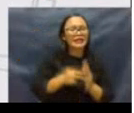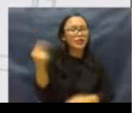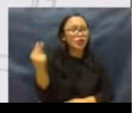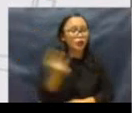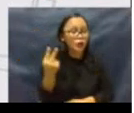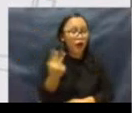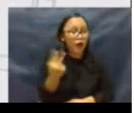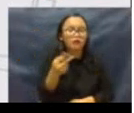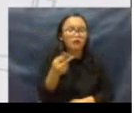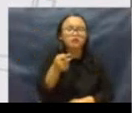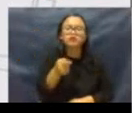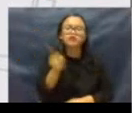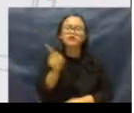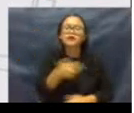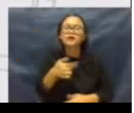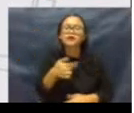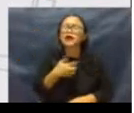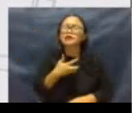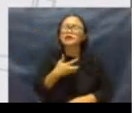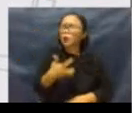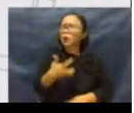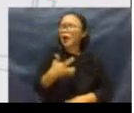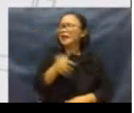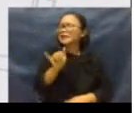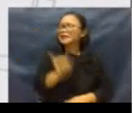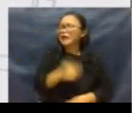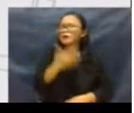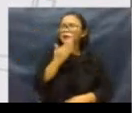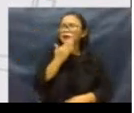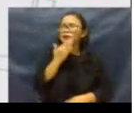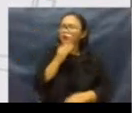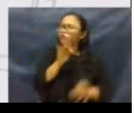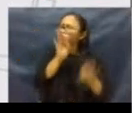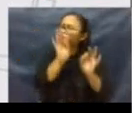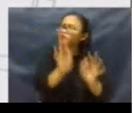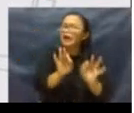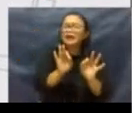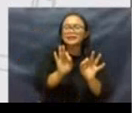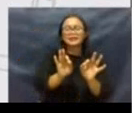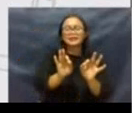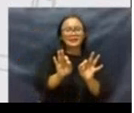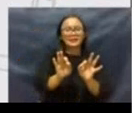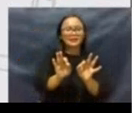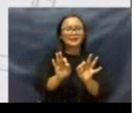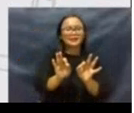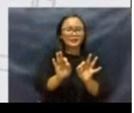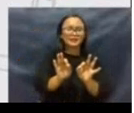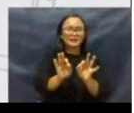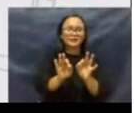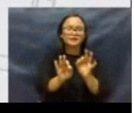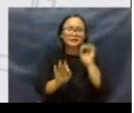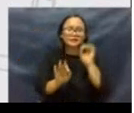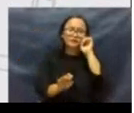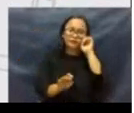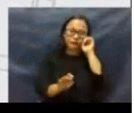kebetulan definisi favorit saya. Jadi ini saya percaya adalah definisi yang salah satu definisi yang paling powerful.